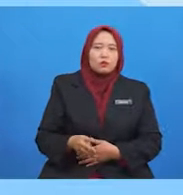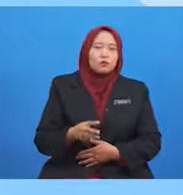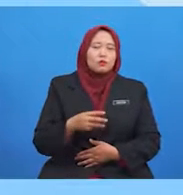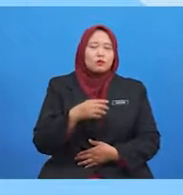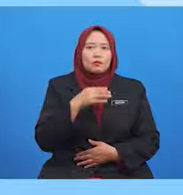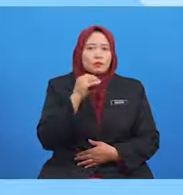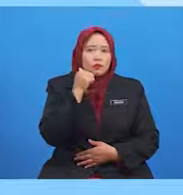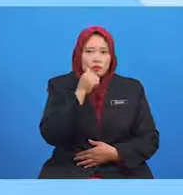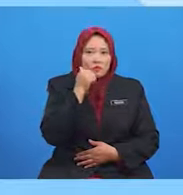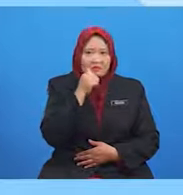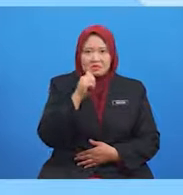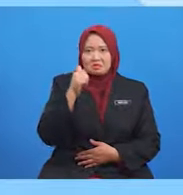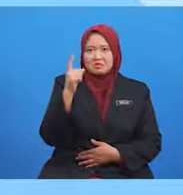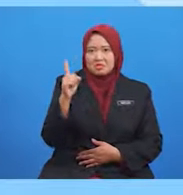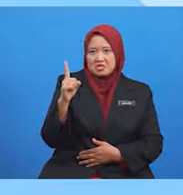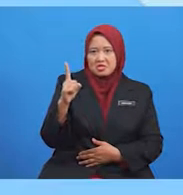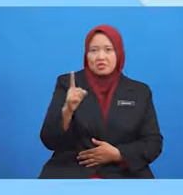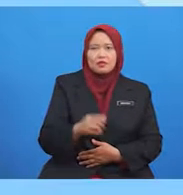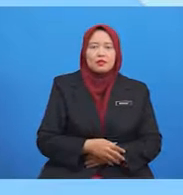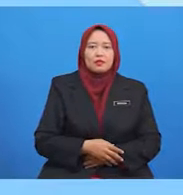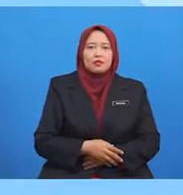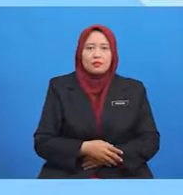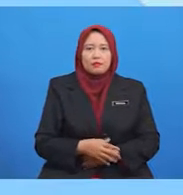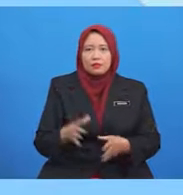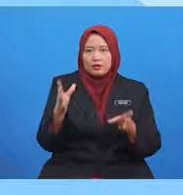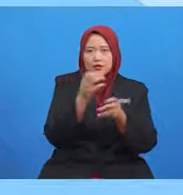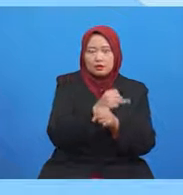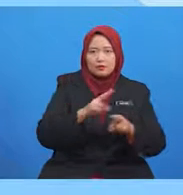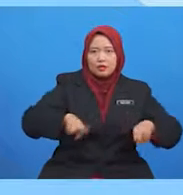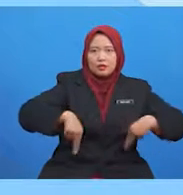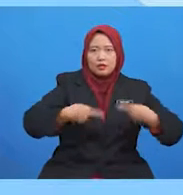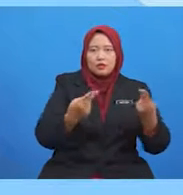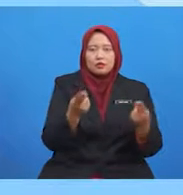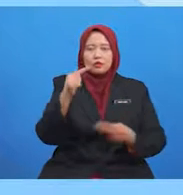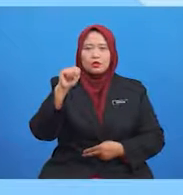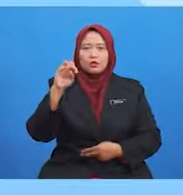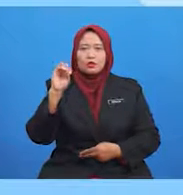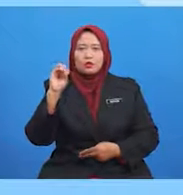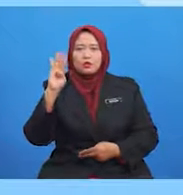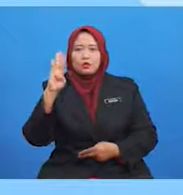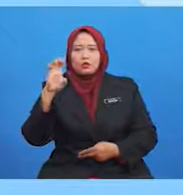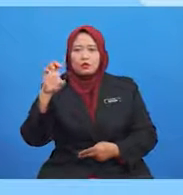dua hadiah Nobel, iaitu hadiah Nobel dalam bidang fizik pada tahun